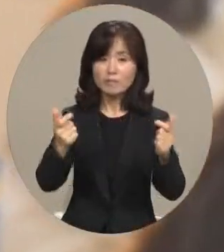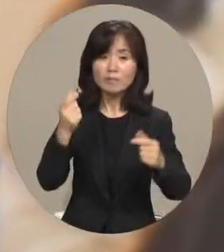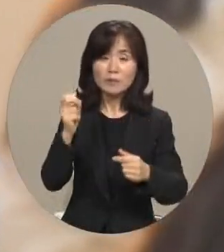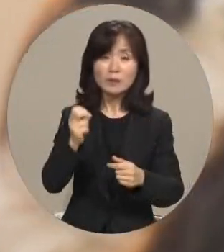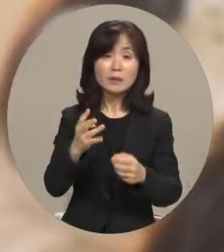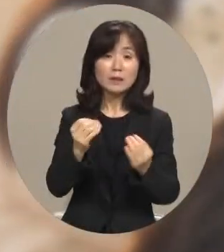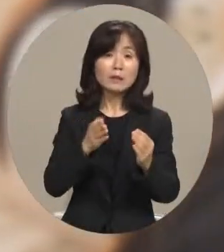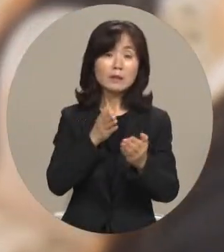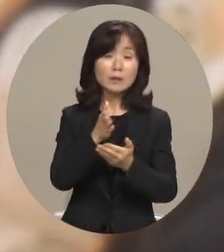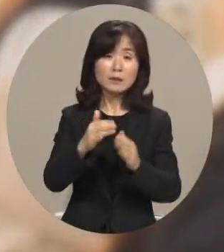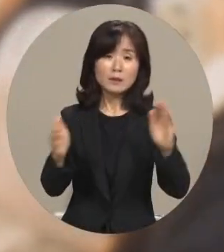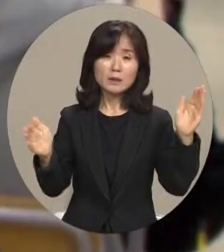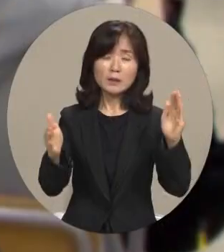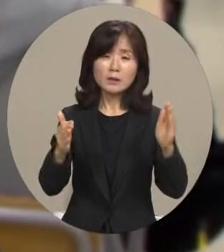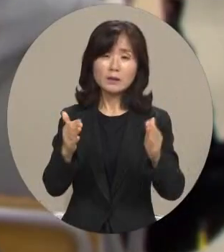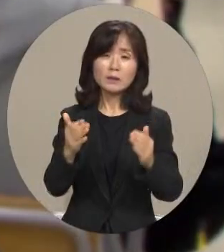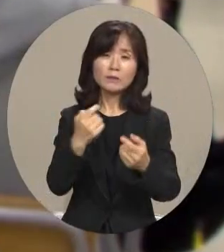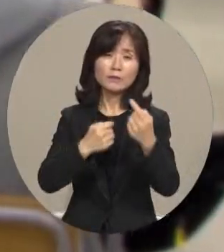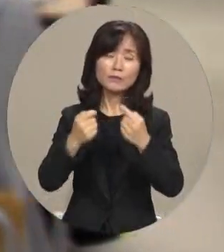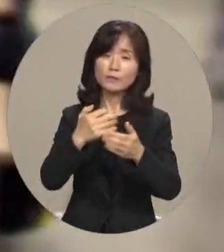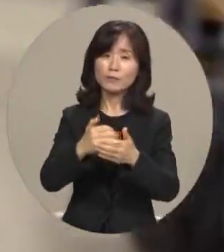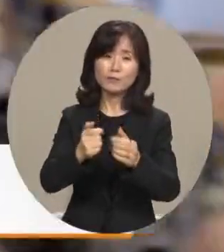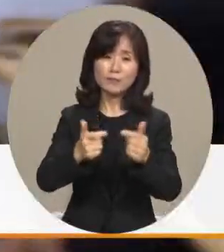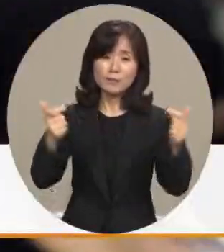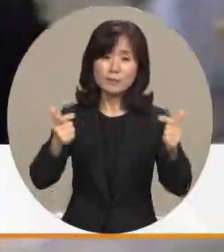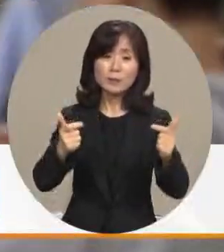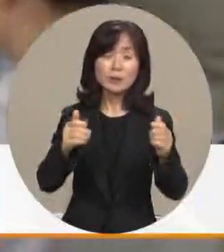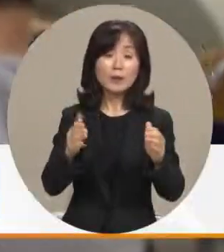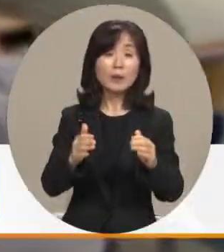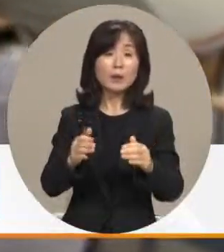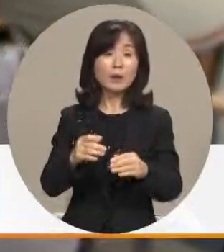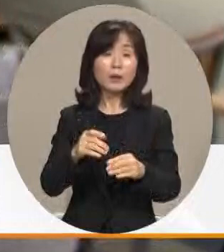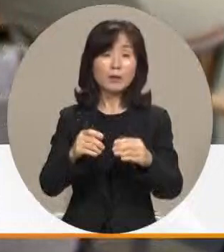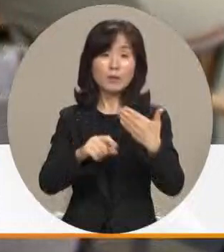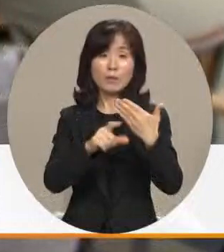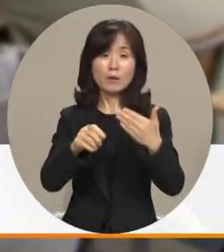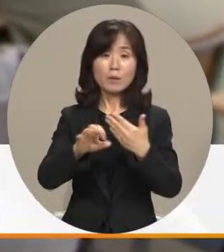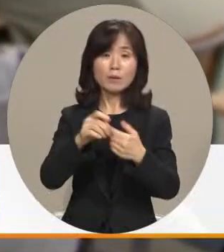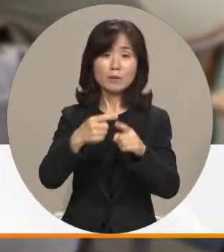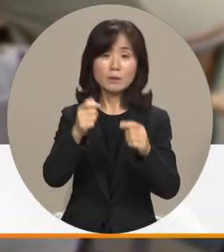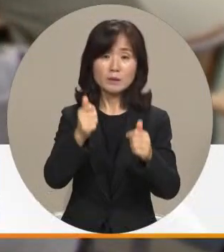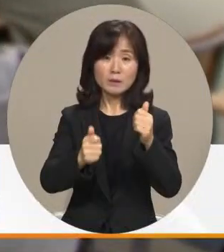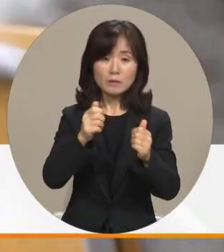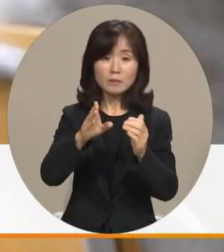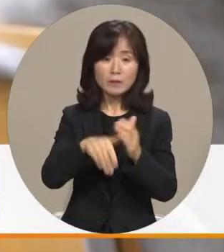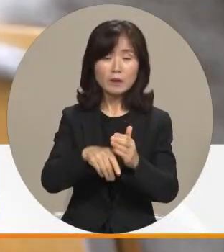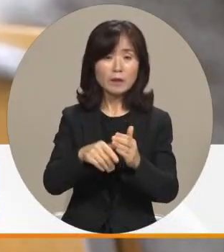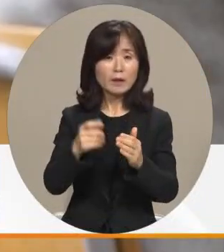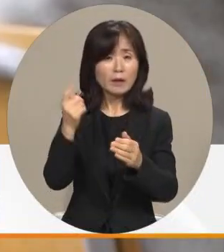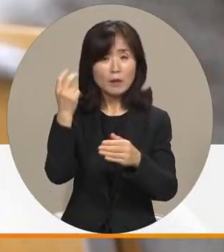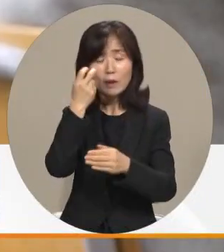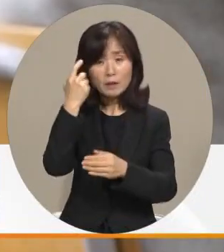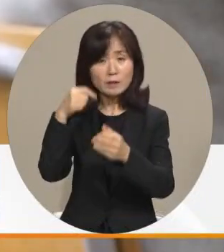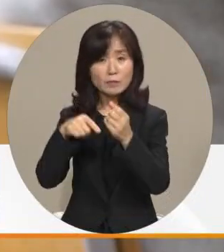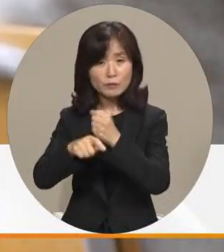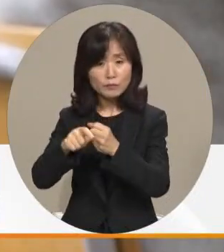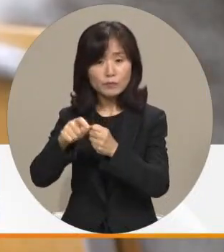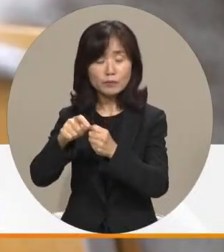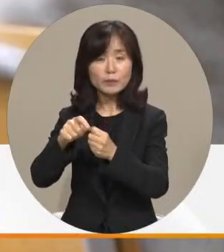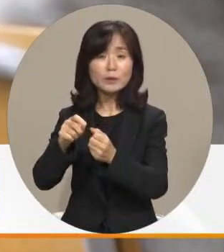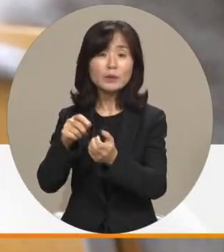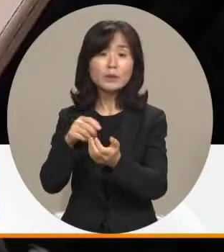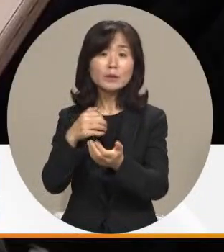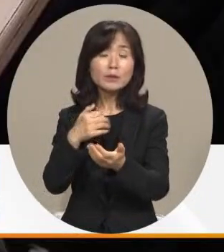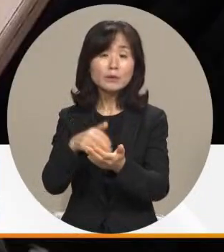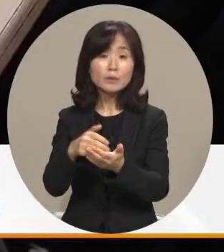강세도 두드러집니다 이번 9월 모평에서 과학탐구를 선택한 수험생은 50%로 9월 모평 기준으로 과학탐구